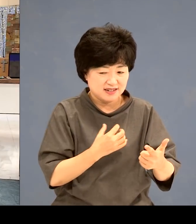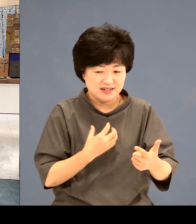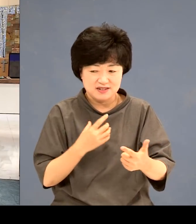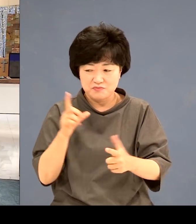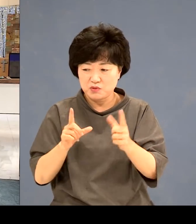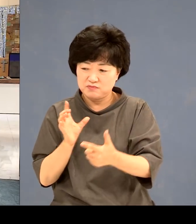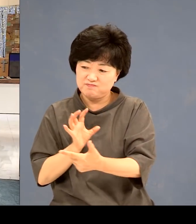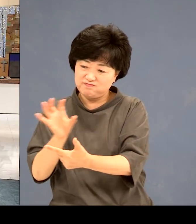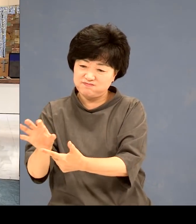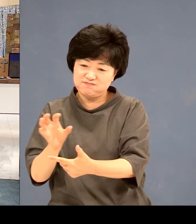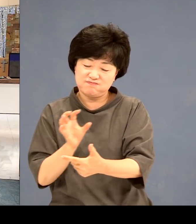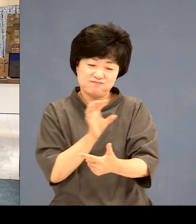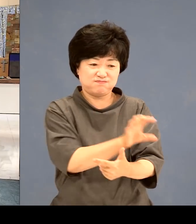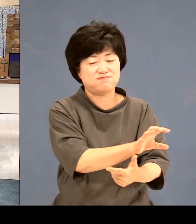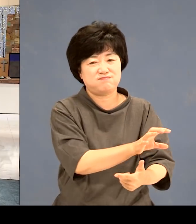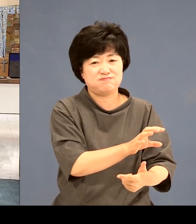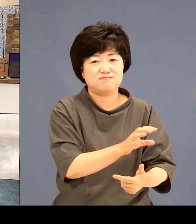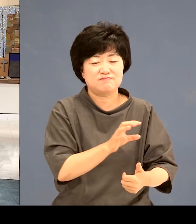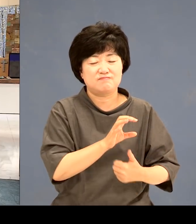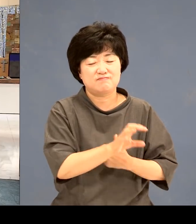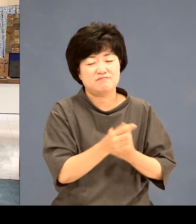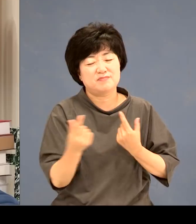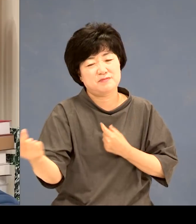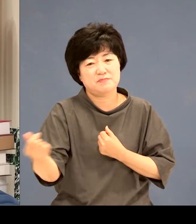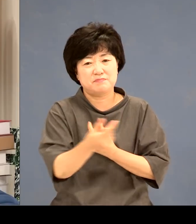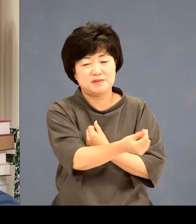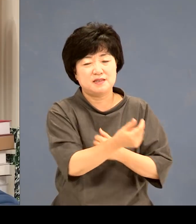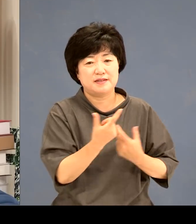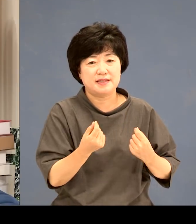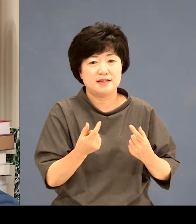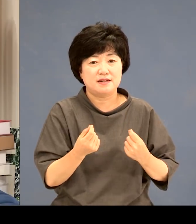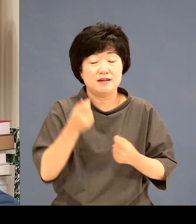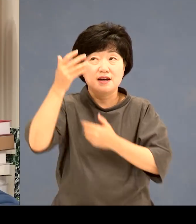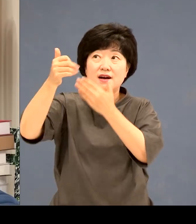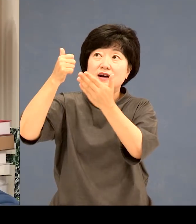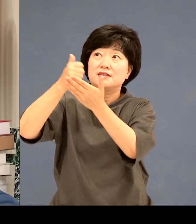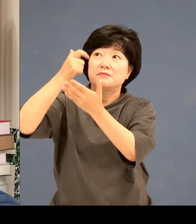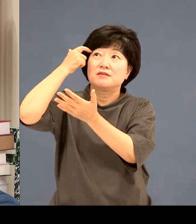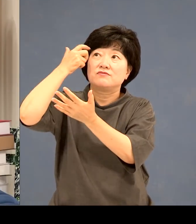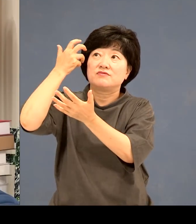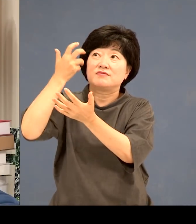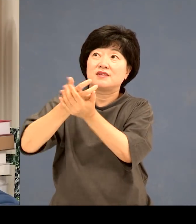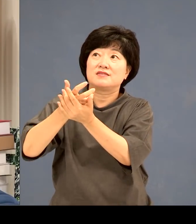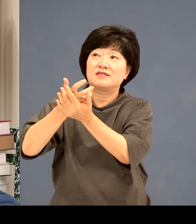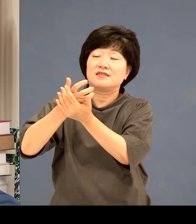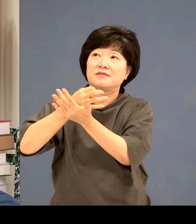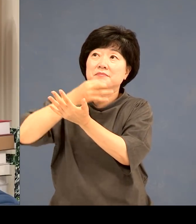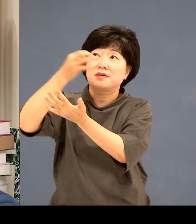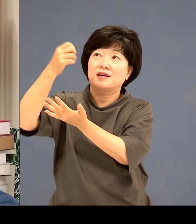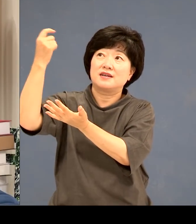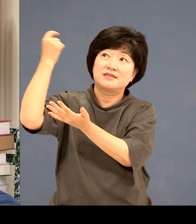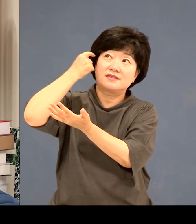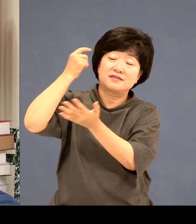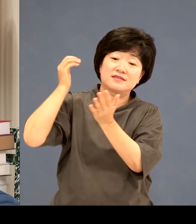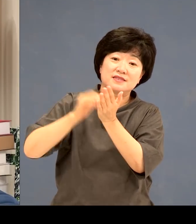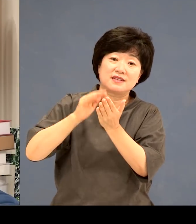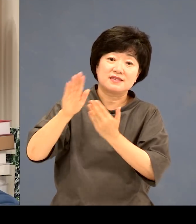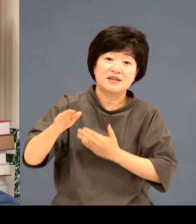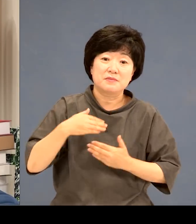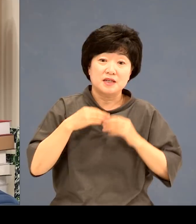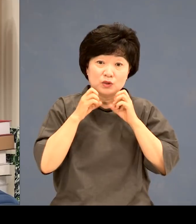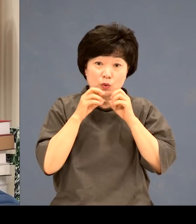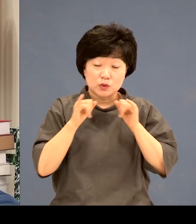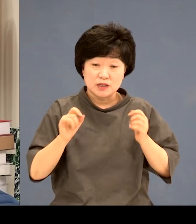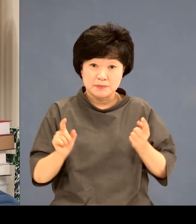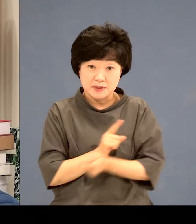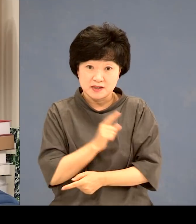그 모습이 이게 마치 제가 잘 안 되는 그런 모습이기 때문에 제 모습이 저희 아이들을 통해서 자꾸 이렇게